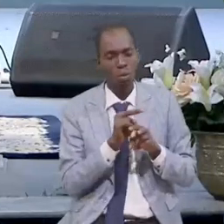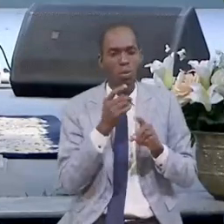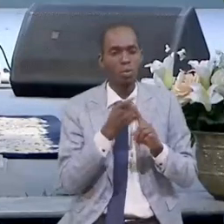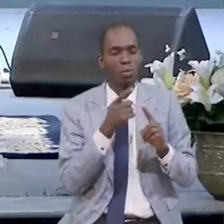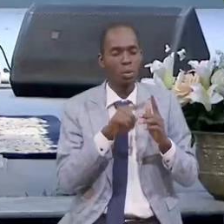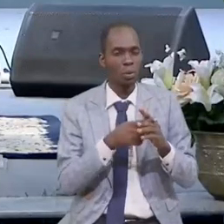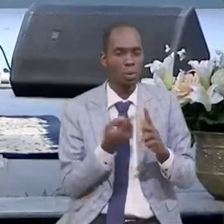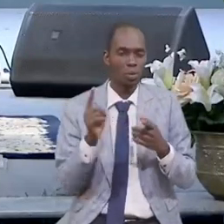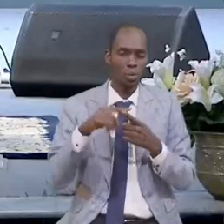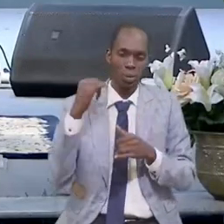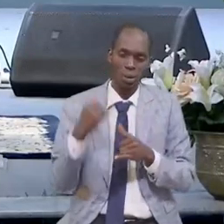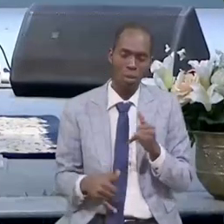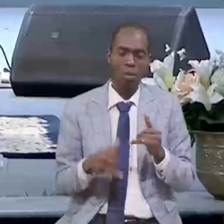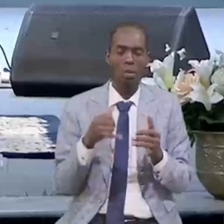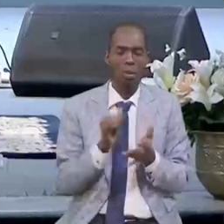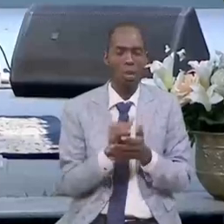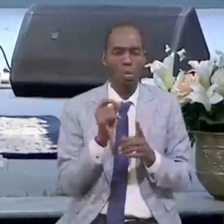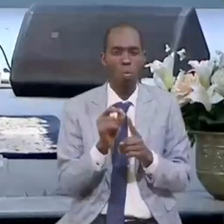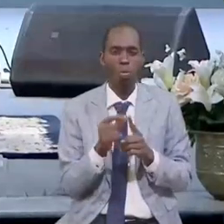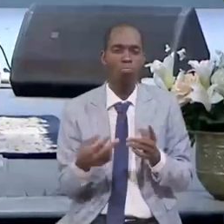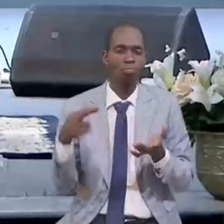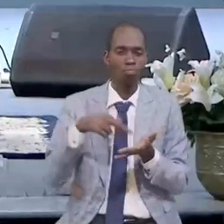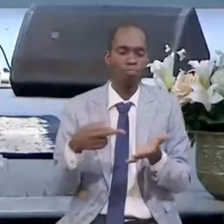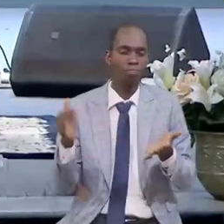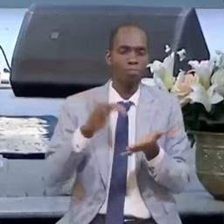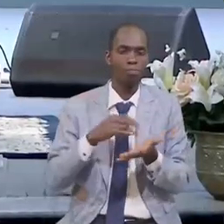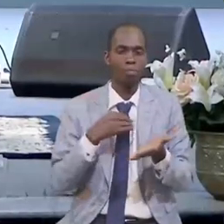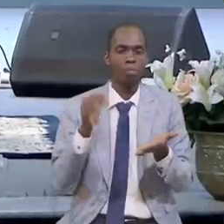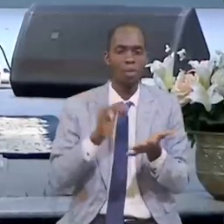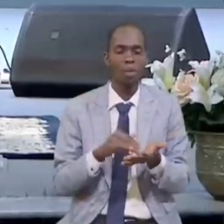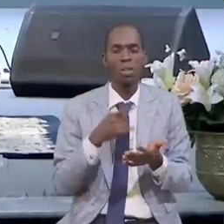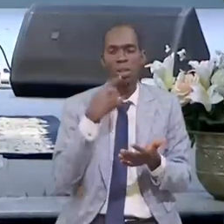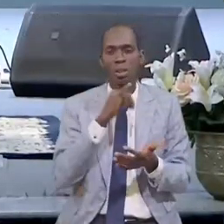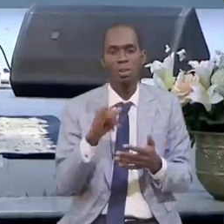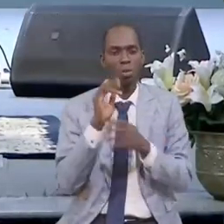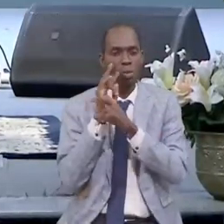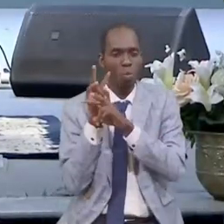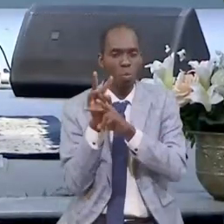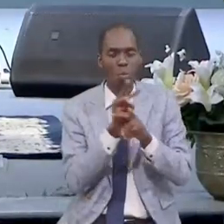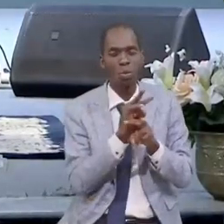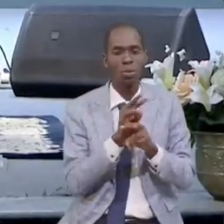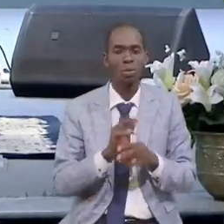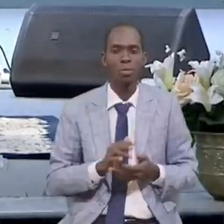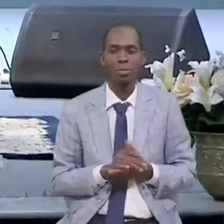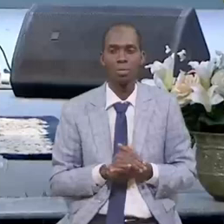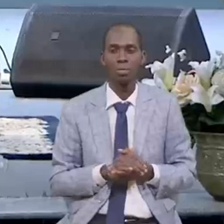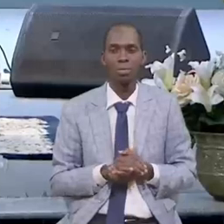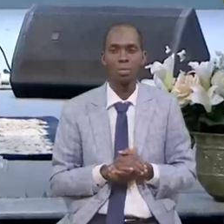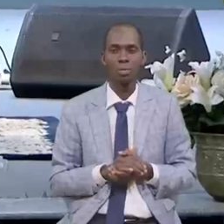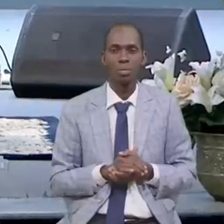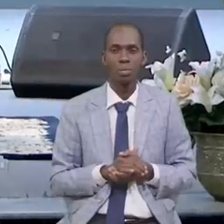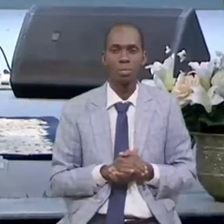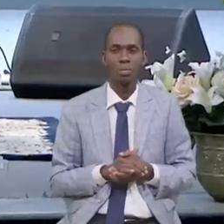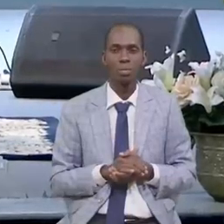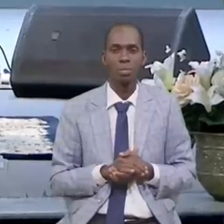Et quand vous utilisez les concordances, vous verrez ce mot, verbe, veiller dans l'Ancien Testament, dans le Nouveau Testament. Maintenant, quand vous venez dans l'Apocalypse,